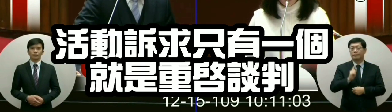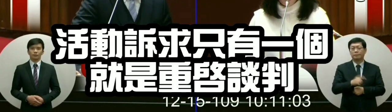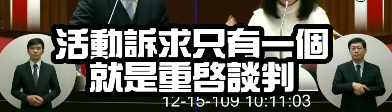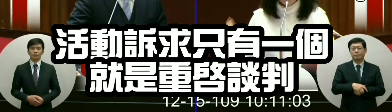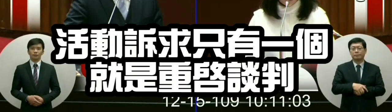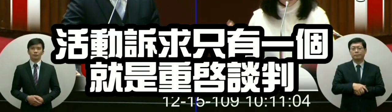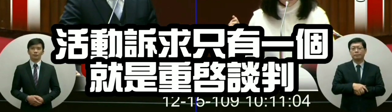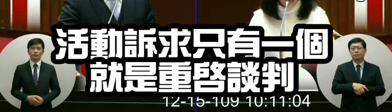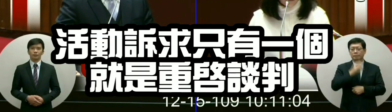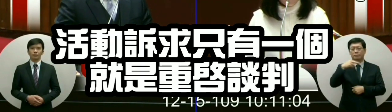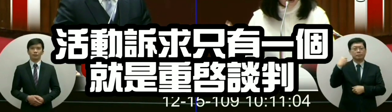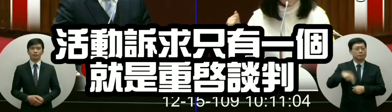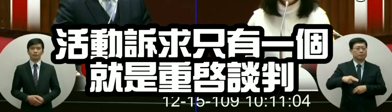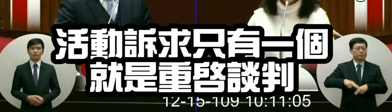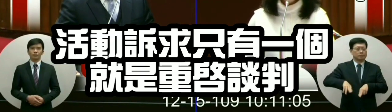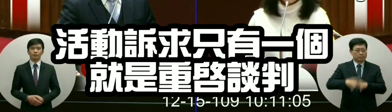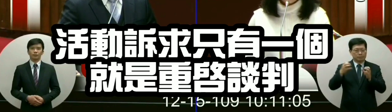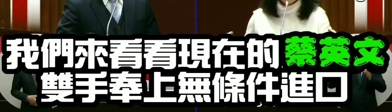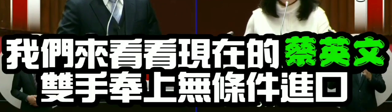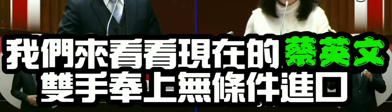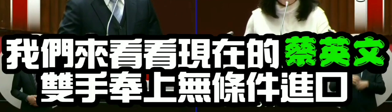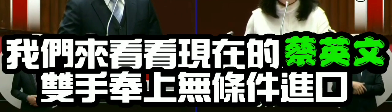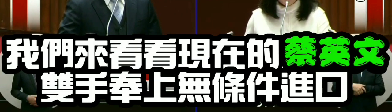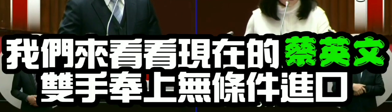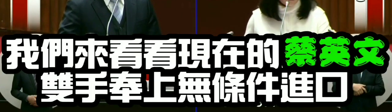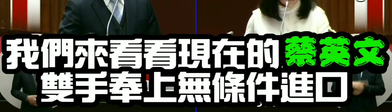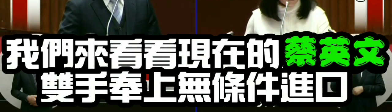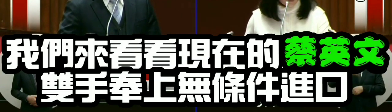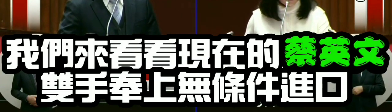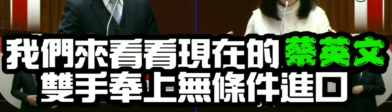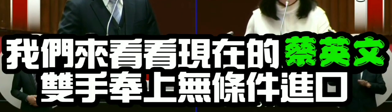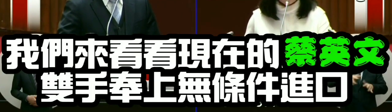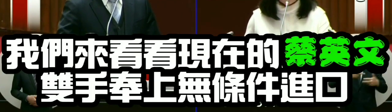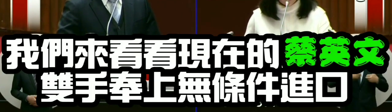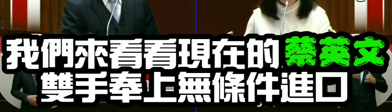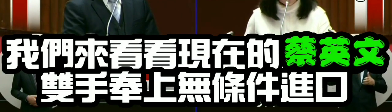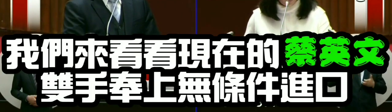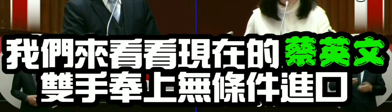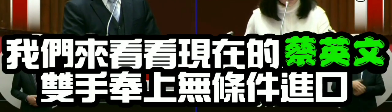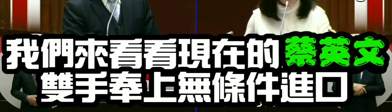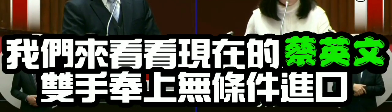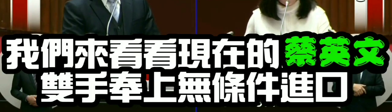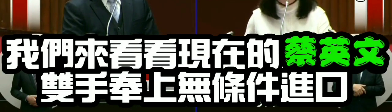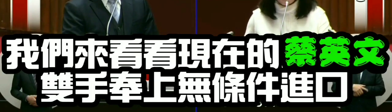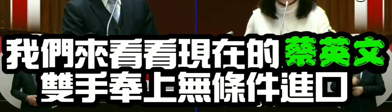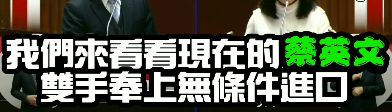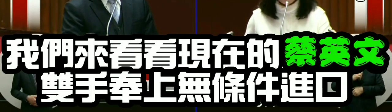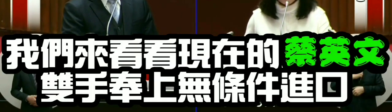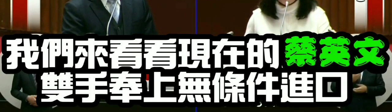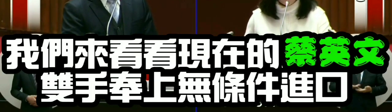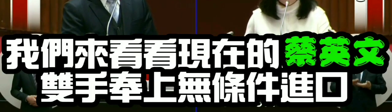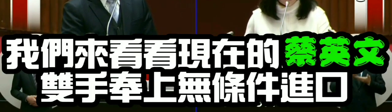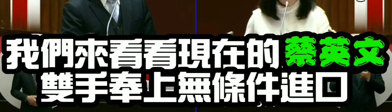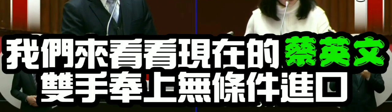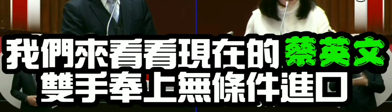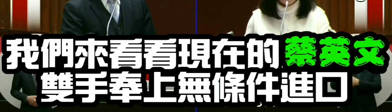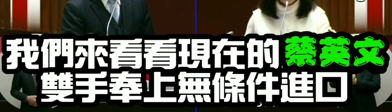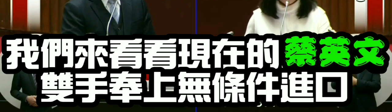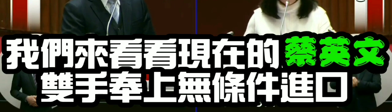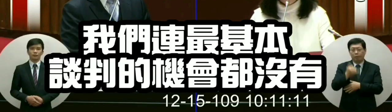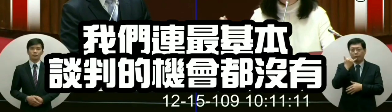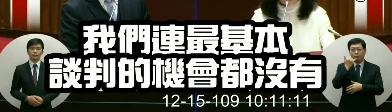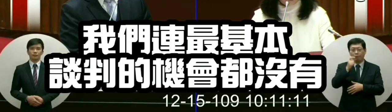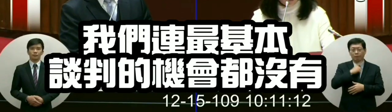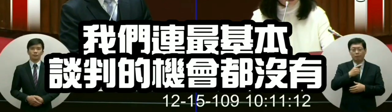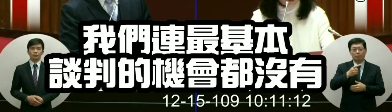是重启谈判。我们来看看现在的蔡英文，双手奉上无条件进